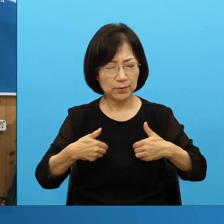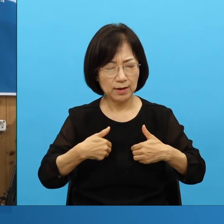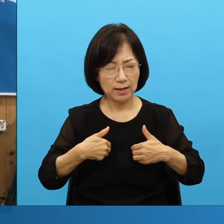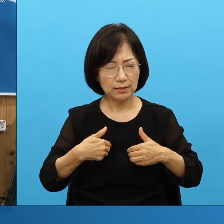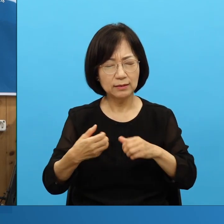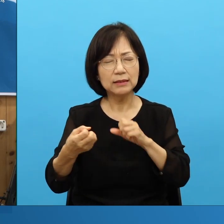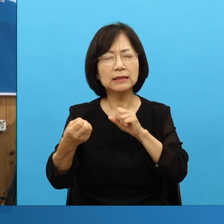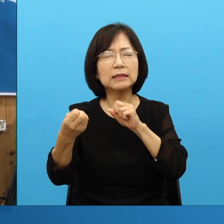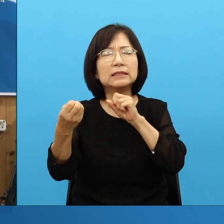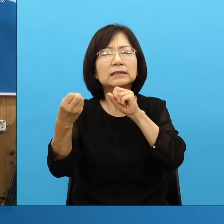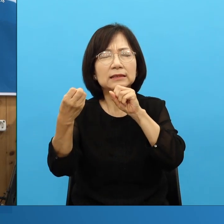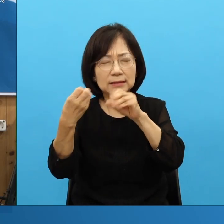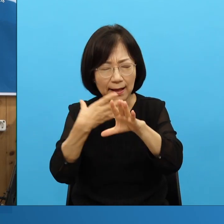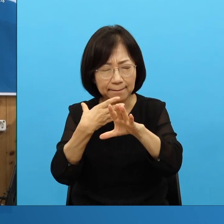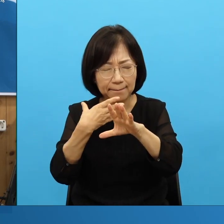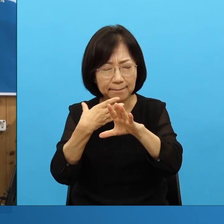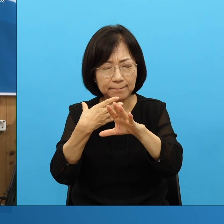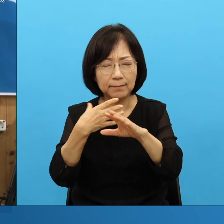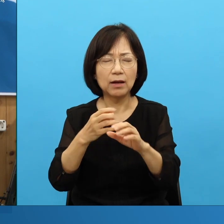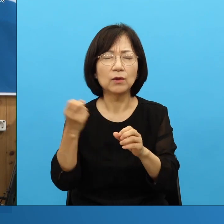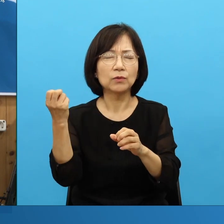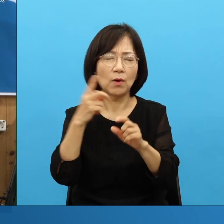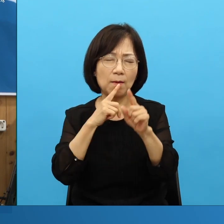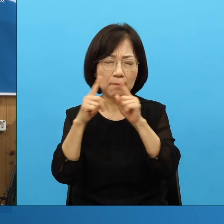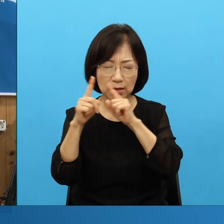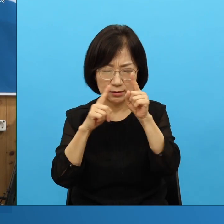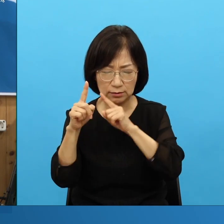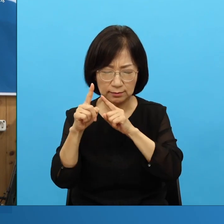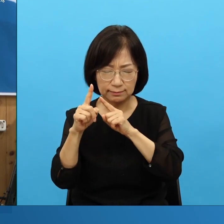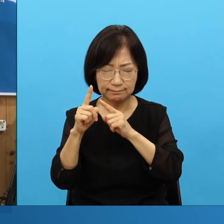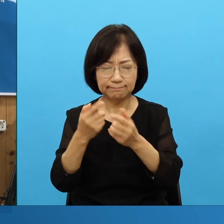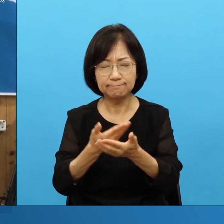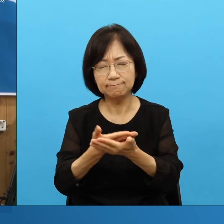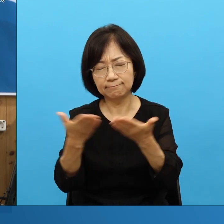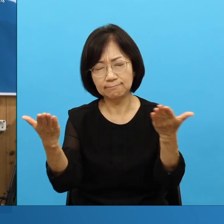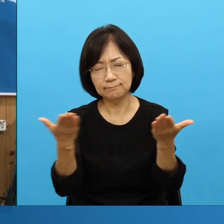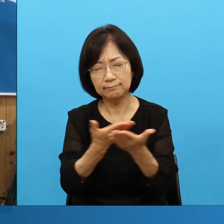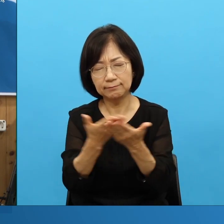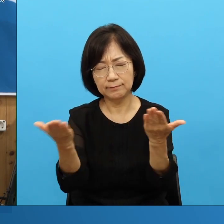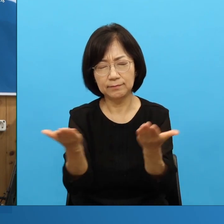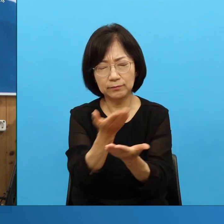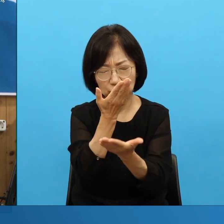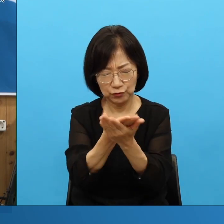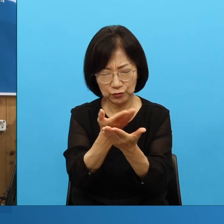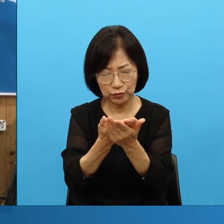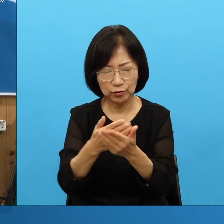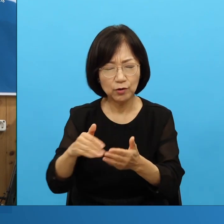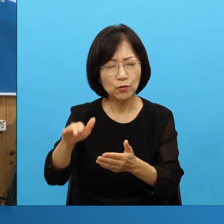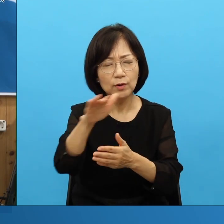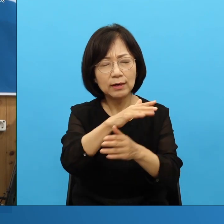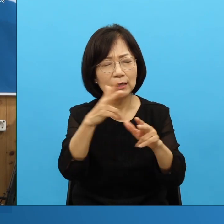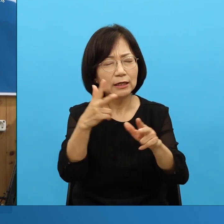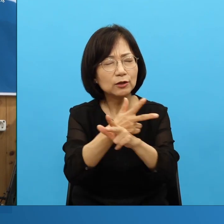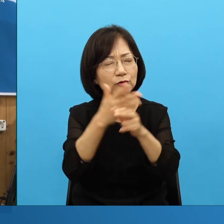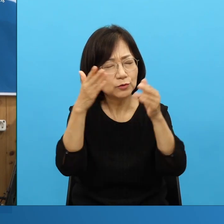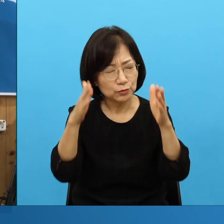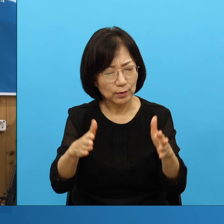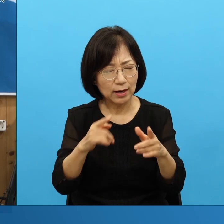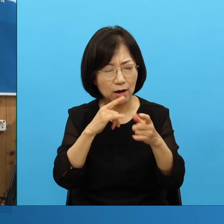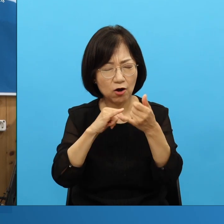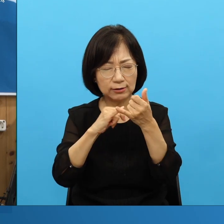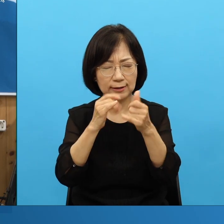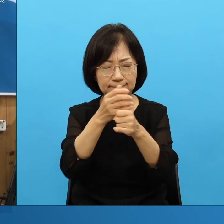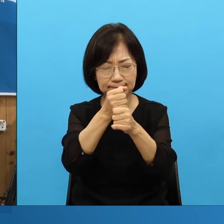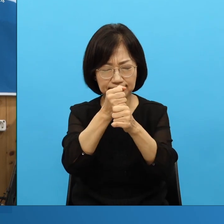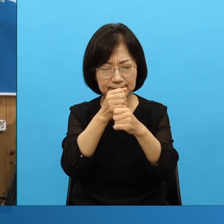주간 붙잡게 하옵소서. During this time of worship, may our weak souls and mentality, our physical bodies be healed. And through Reverend Yu Gang-soo, whom you have raised in the